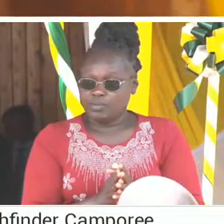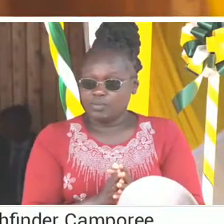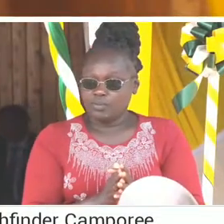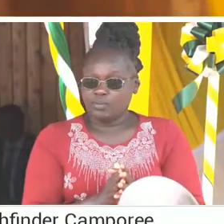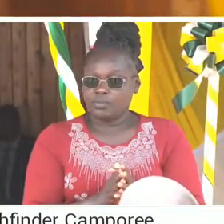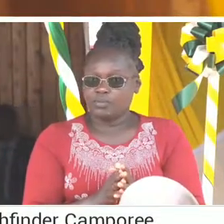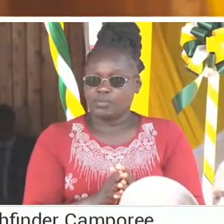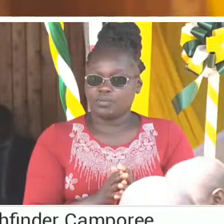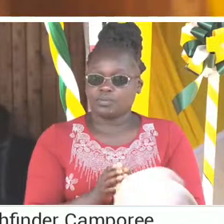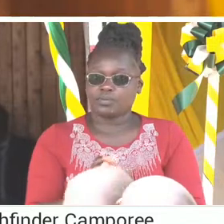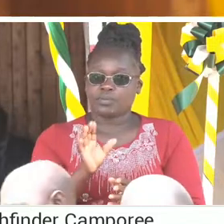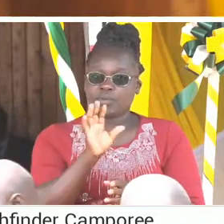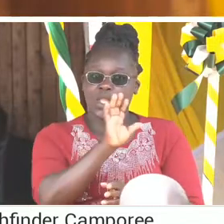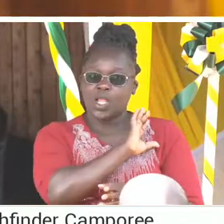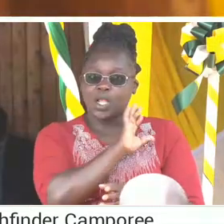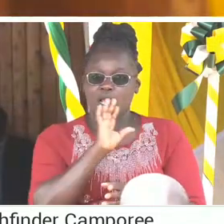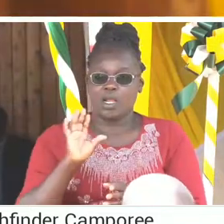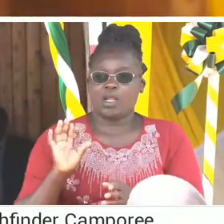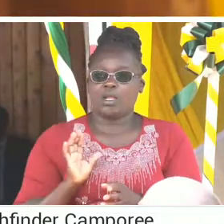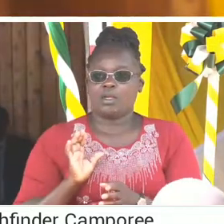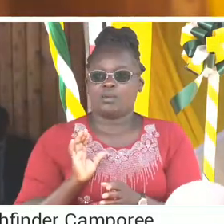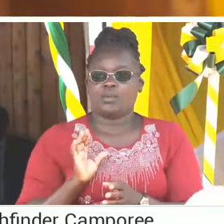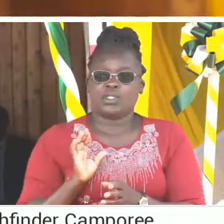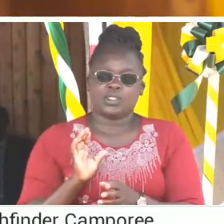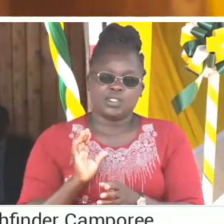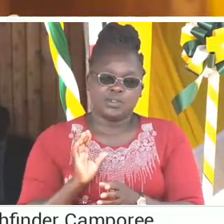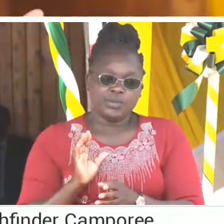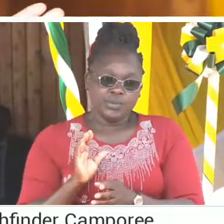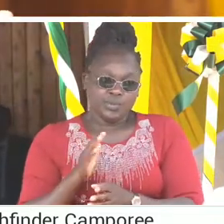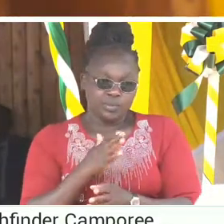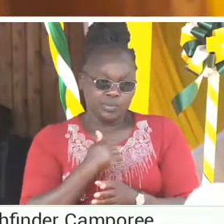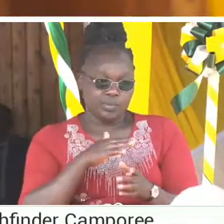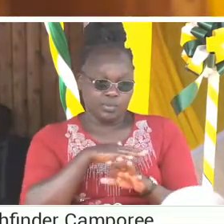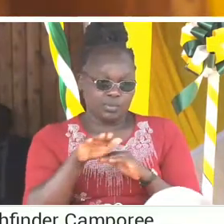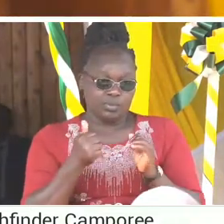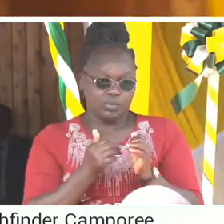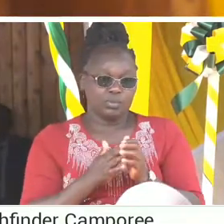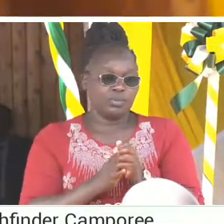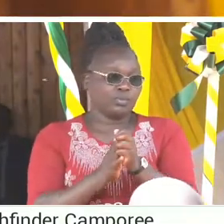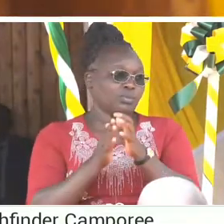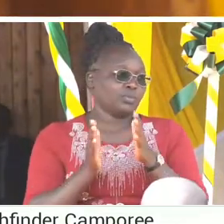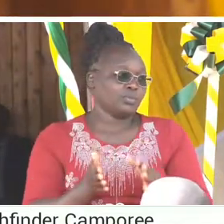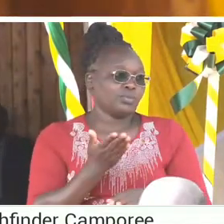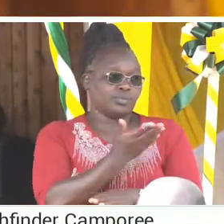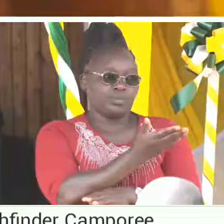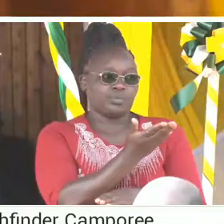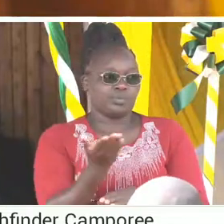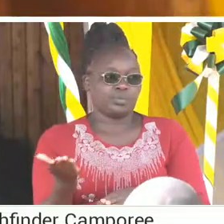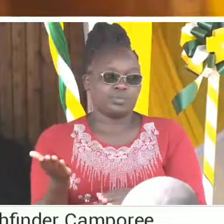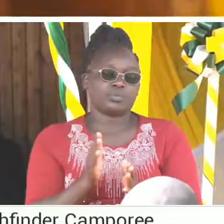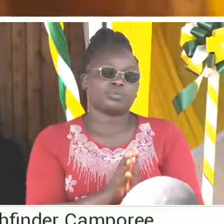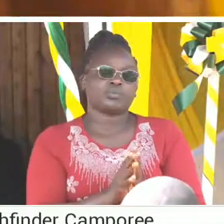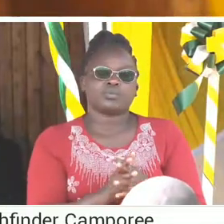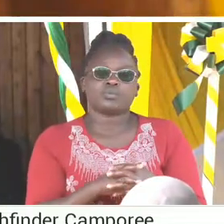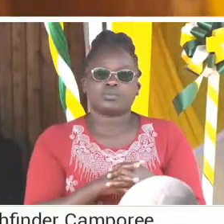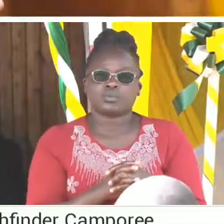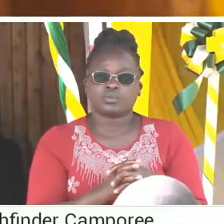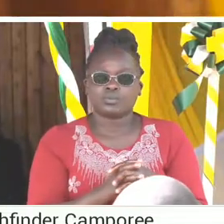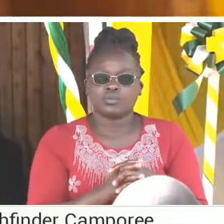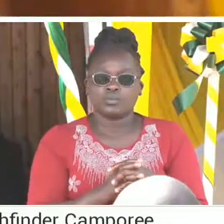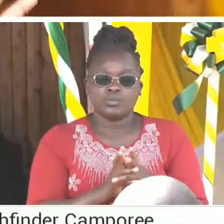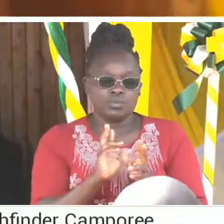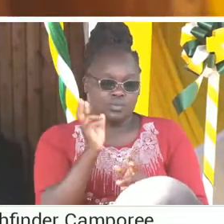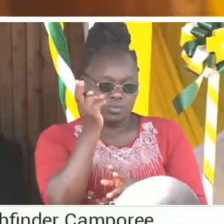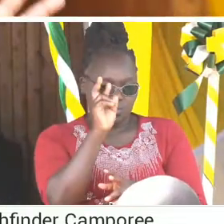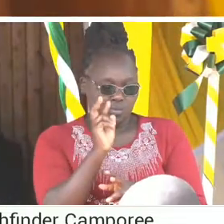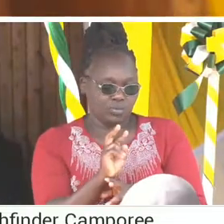committee walifanya kazi kubwa sana kuhakikisha kwamba program yote inaendelea vizuri na mipango yote